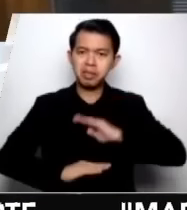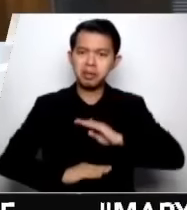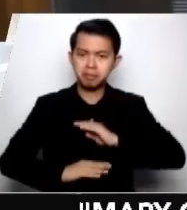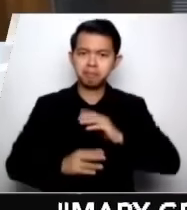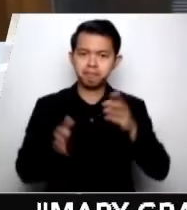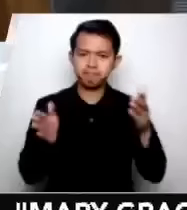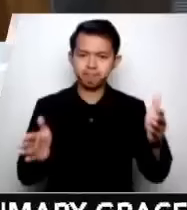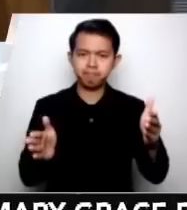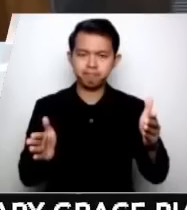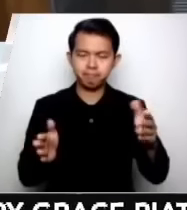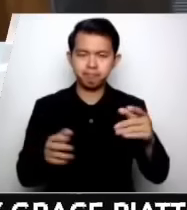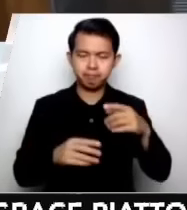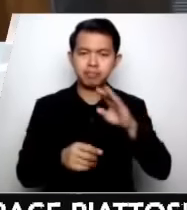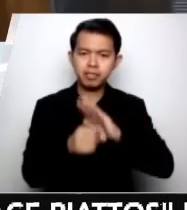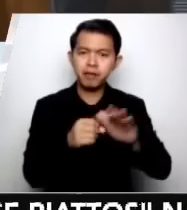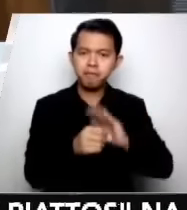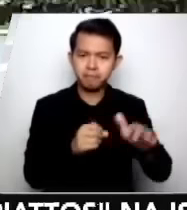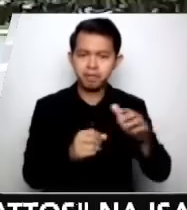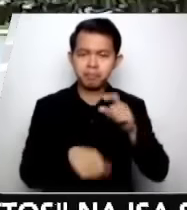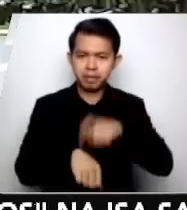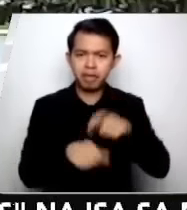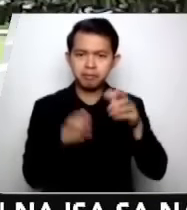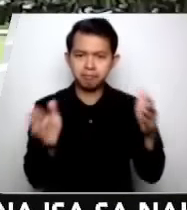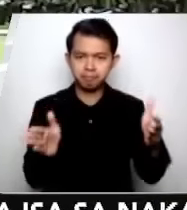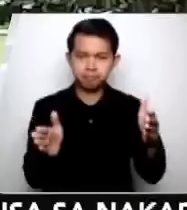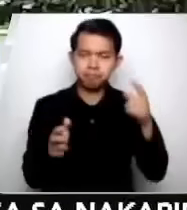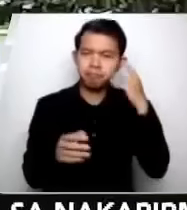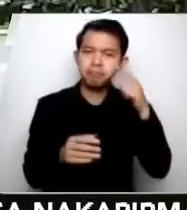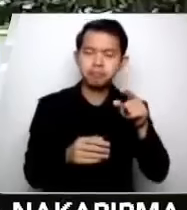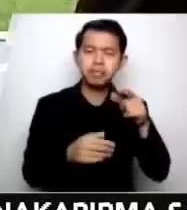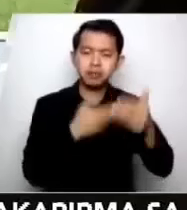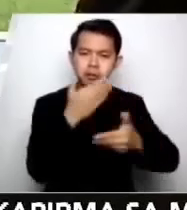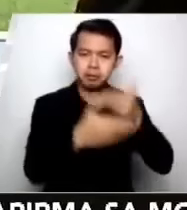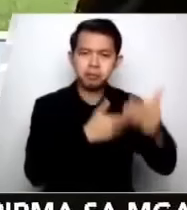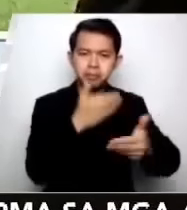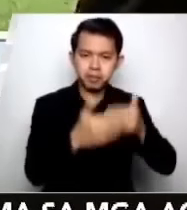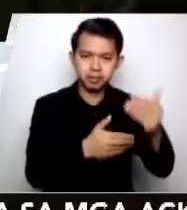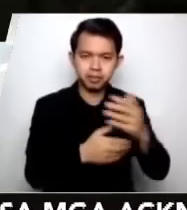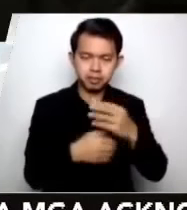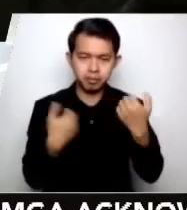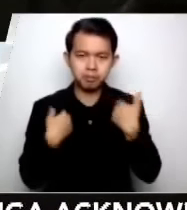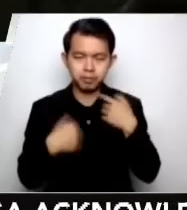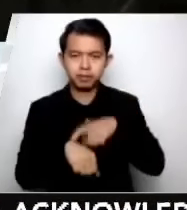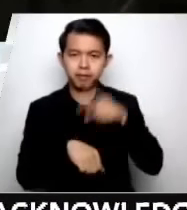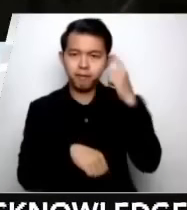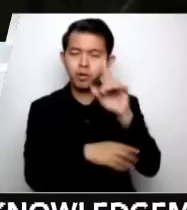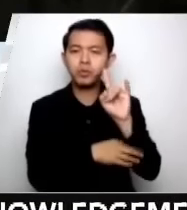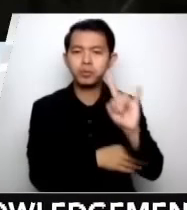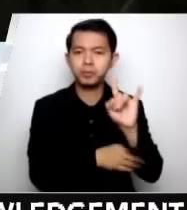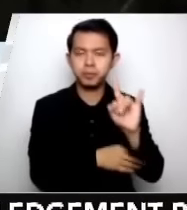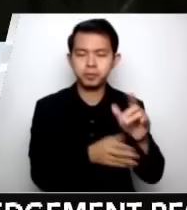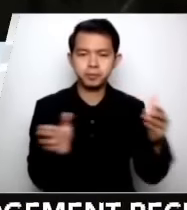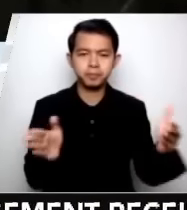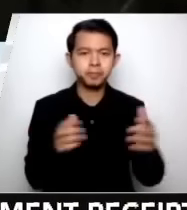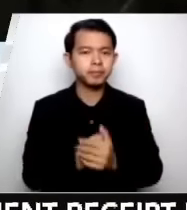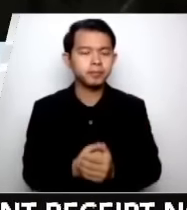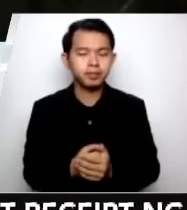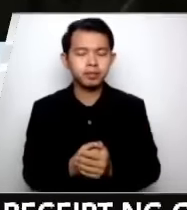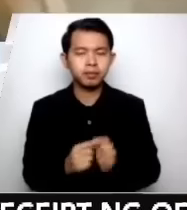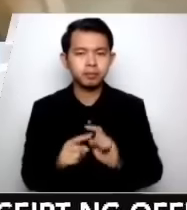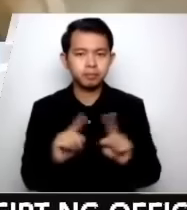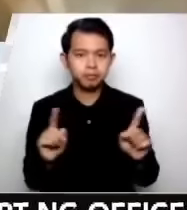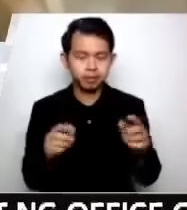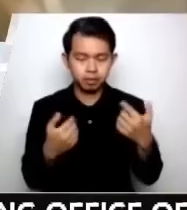merong time pa before the campaign period. Ang Malacanang dumistansya sa impeachment complaint pero hahayaan daw nila ang proseso ng